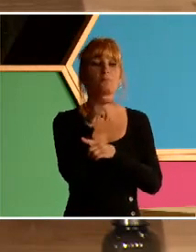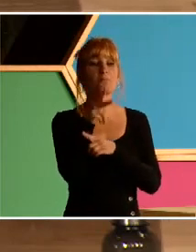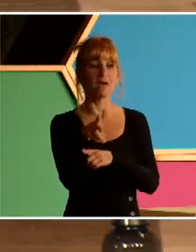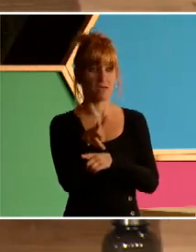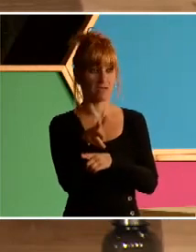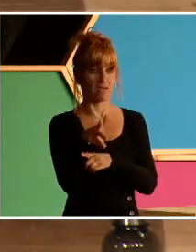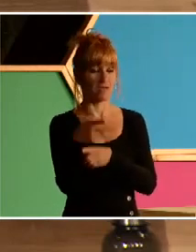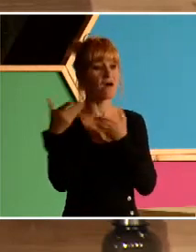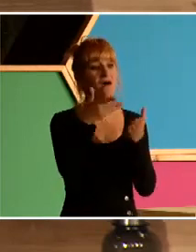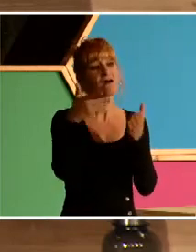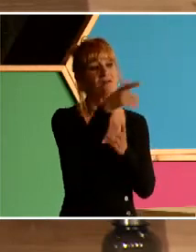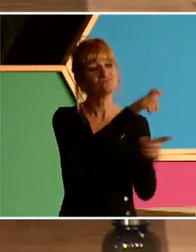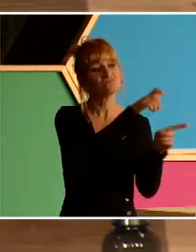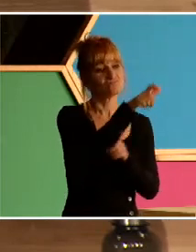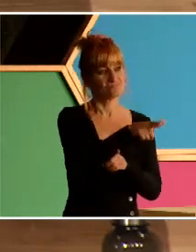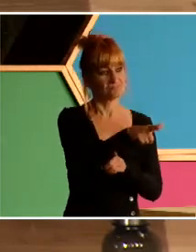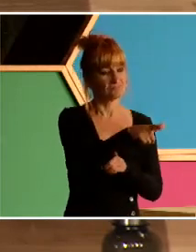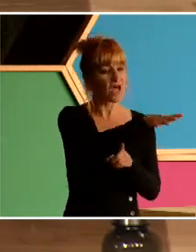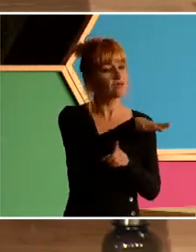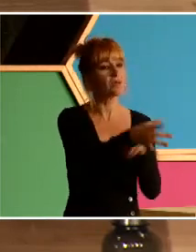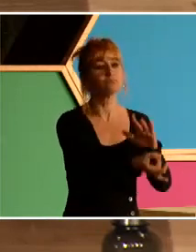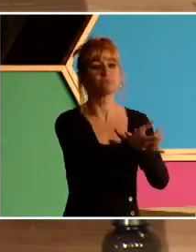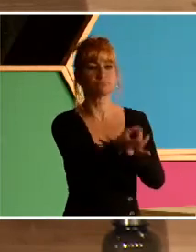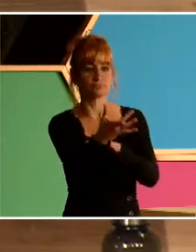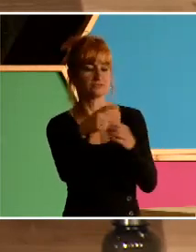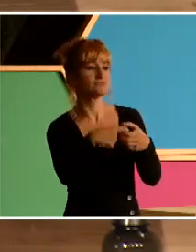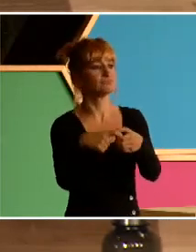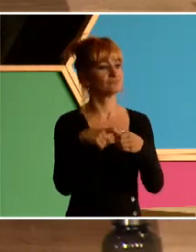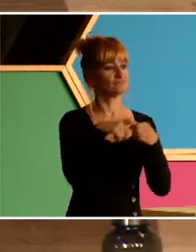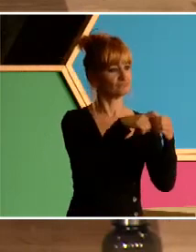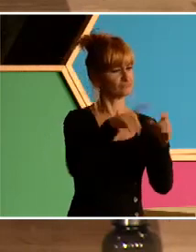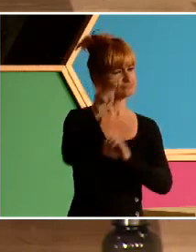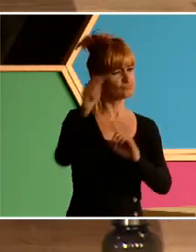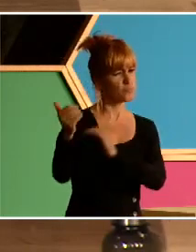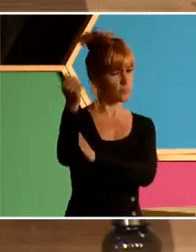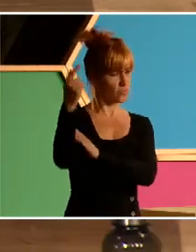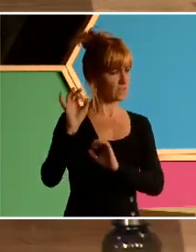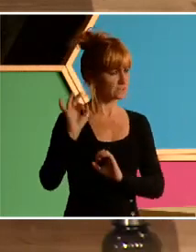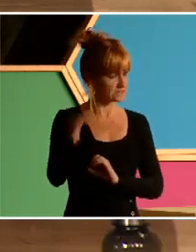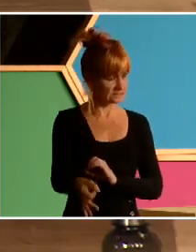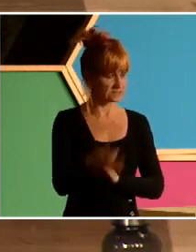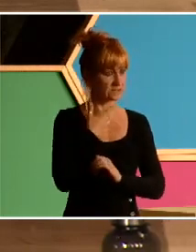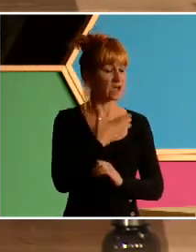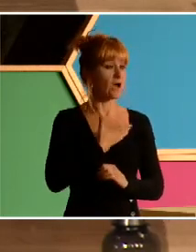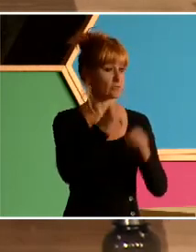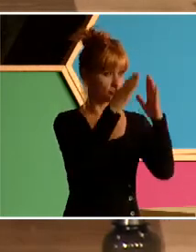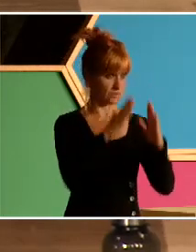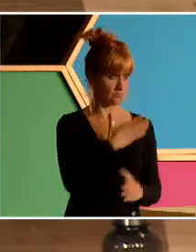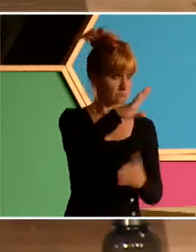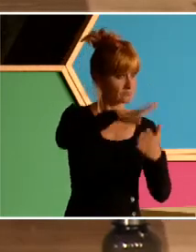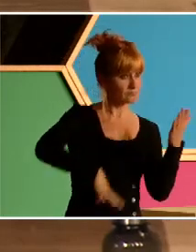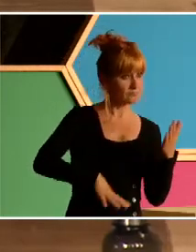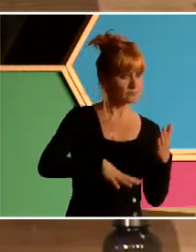a crear espais d'ajuda mútua, de solidaritat, i els va empoderar. Nosaltres el que hem fet des de l'Ajuntament de Barcelona precisament és acompanyar els processos